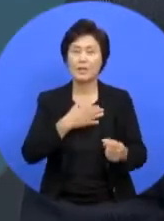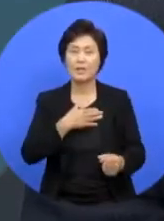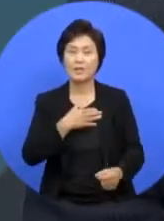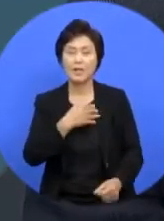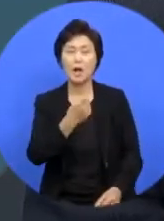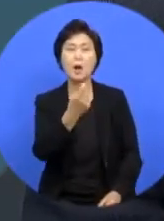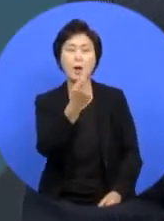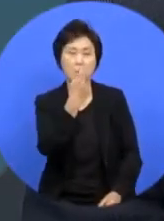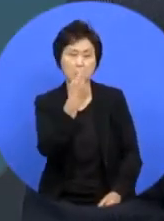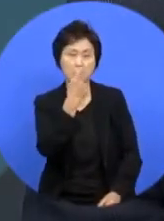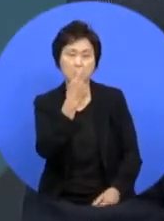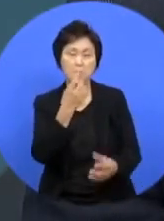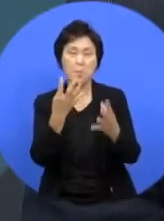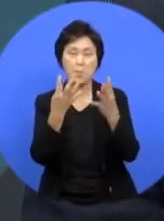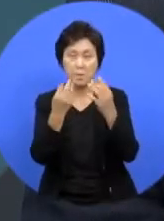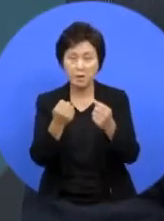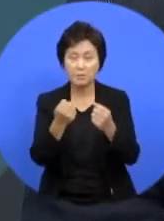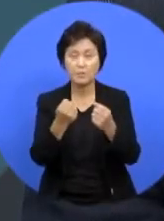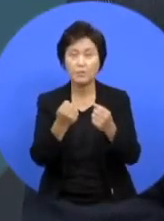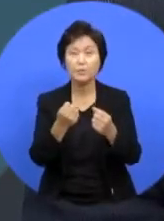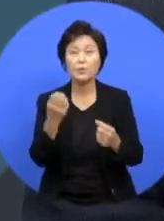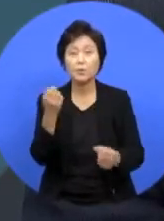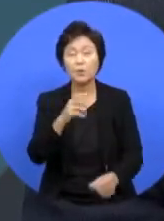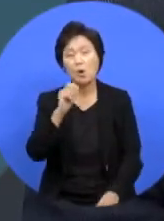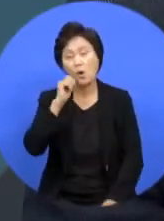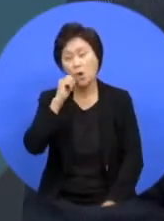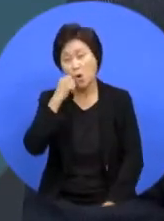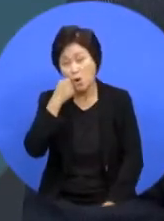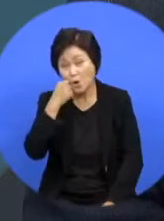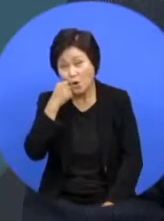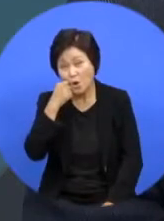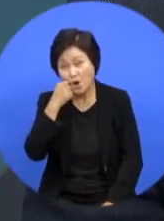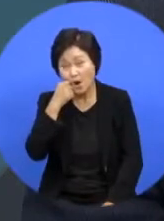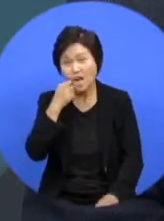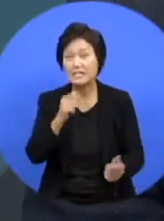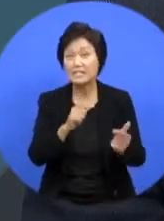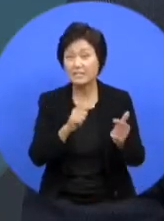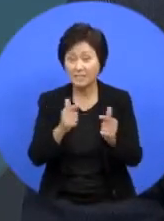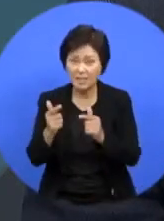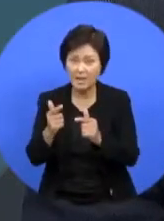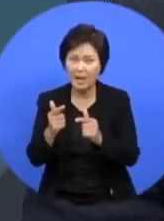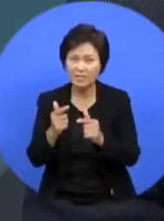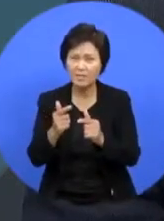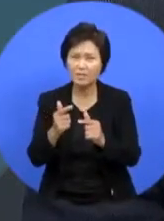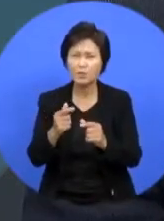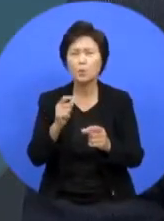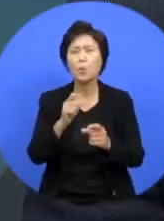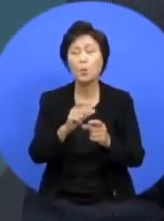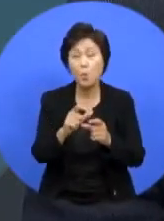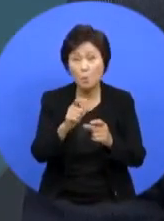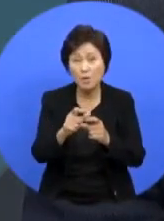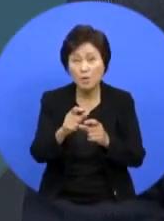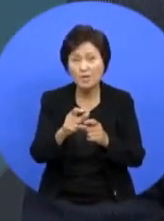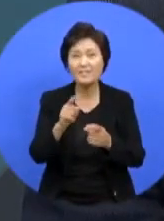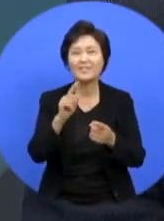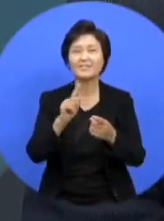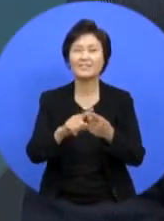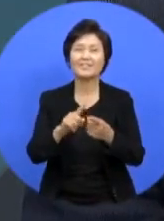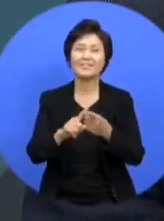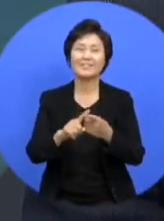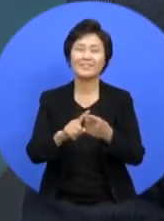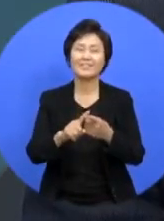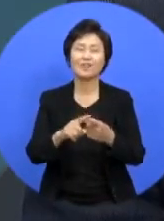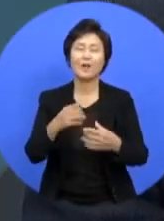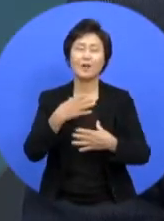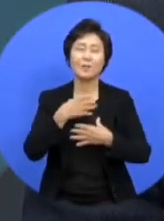제가 어려워하는 부분이나 힘들어하는 부분 또 신앙적으로 고민이 있는 부분에 대해서 좀 더 편하게